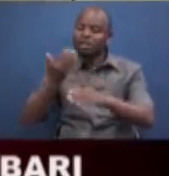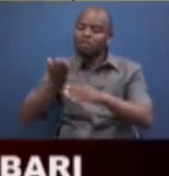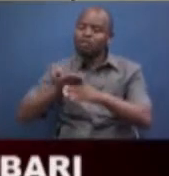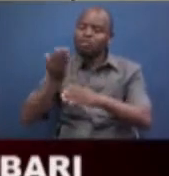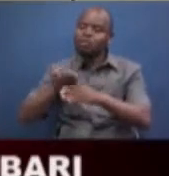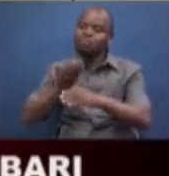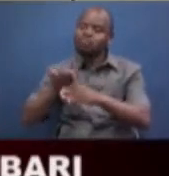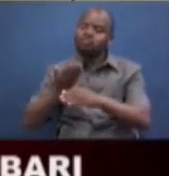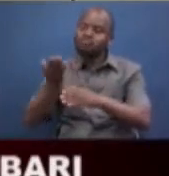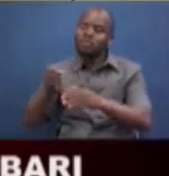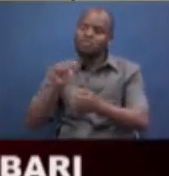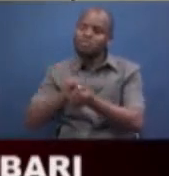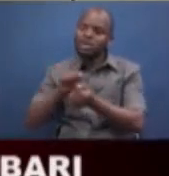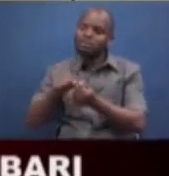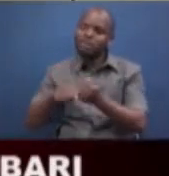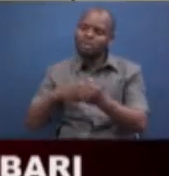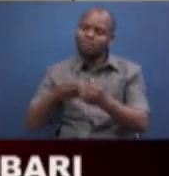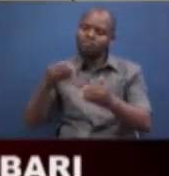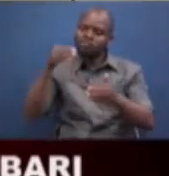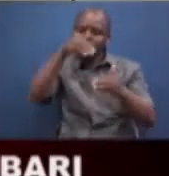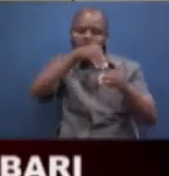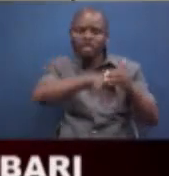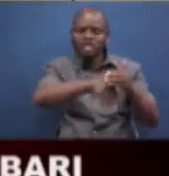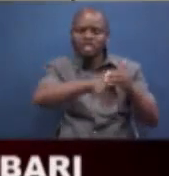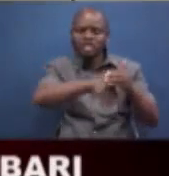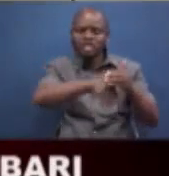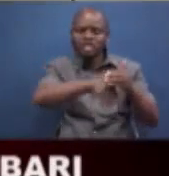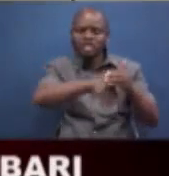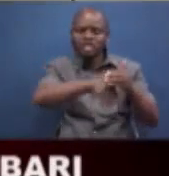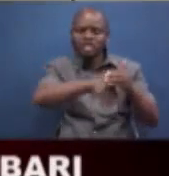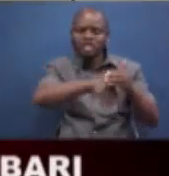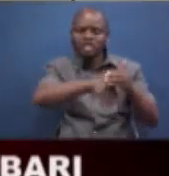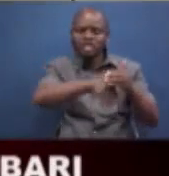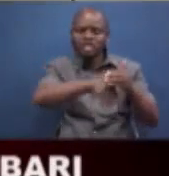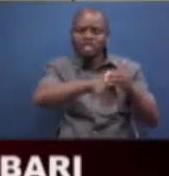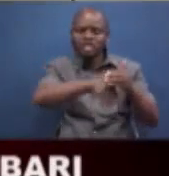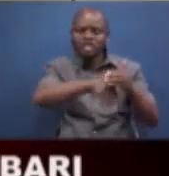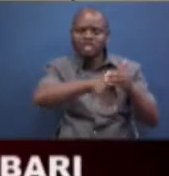wabobezi kwenye hii fani. Mnaweza mkawaongeza kwenye hizo kamati ndogondogo.